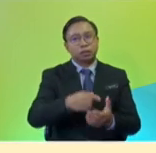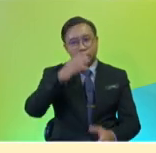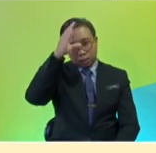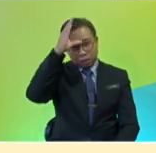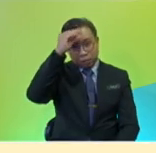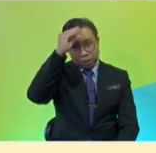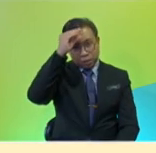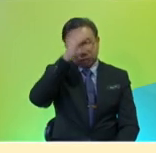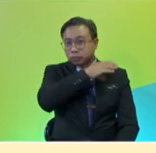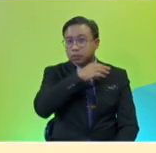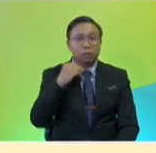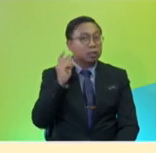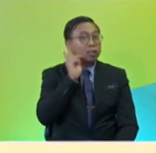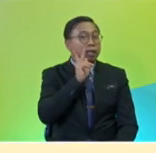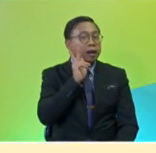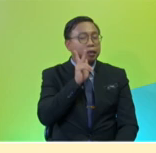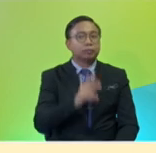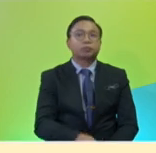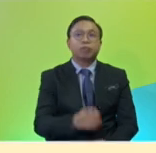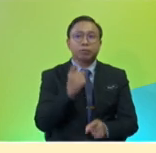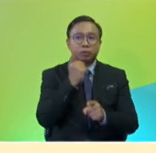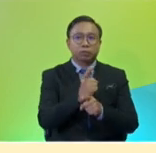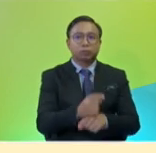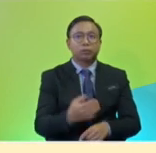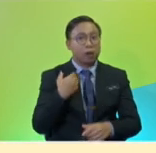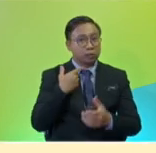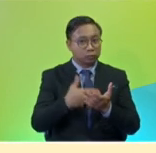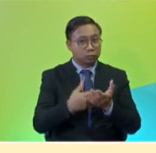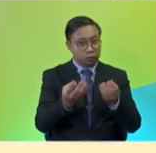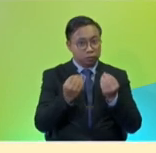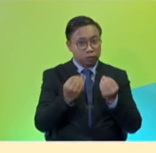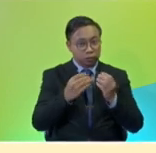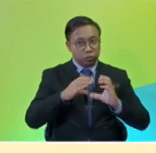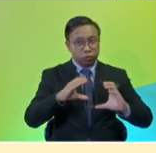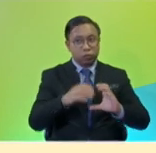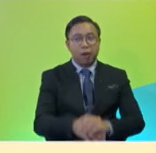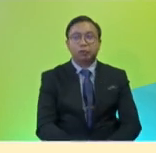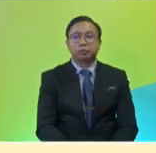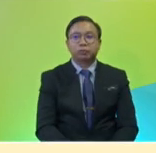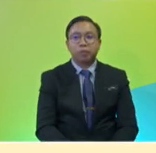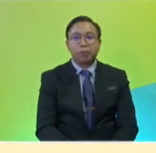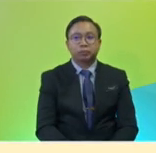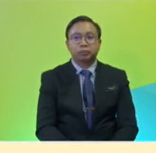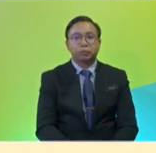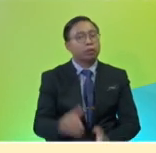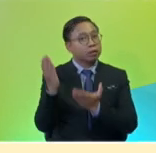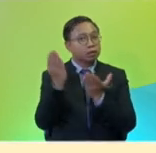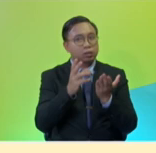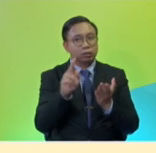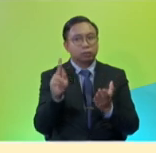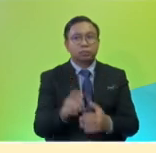dan kakak. Betul. Cikgu, jadi ada lagi seorang murid yang angkat tangan tadi dari tadi. Ya.